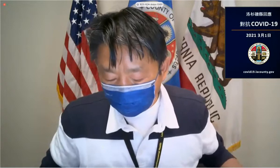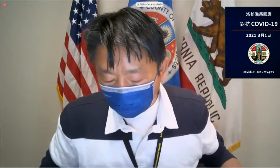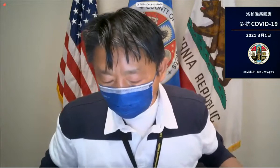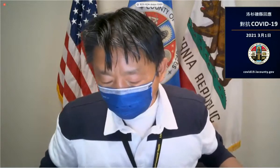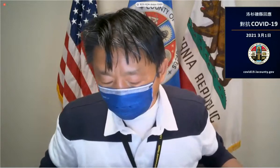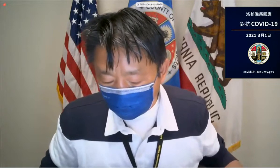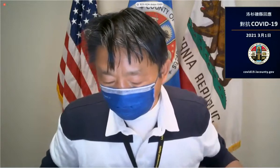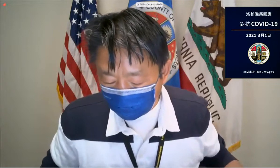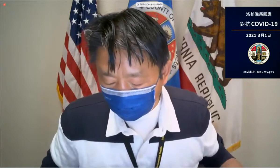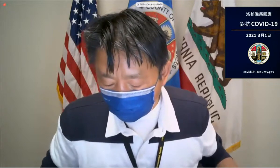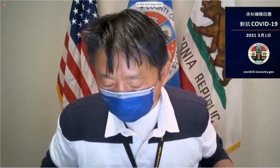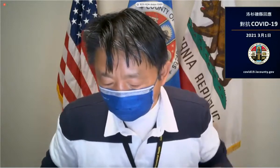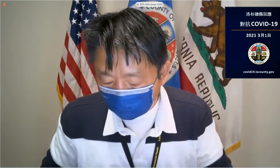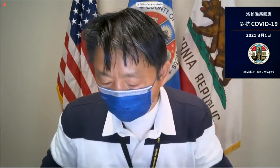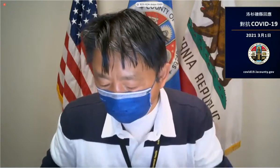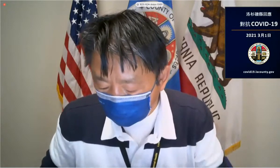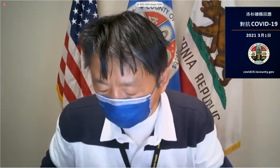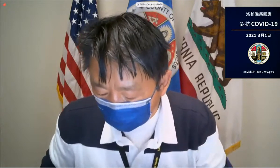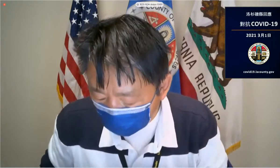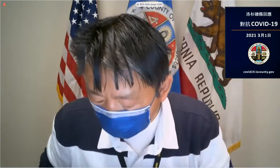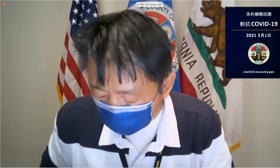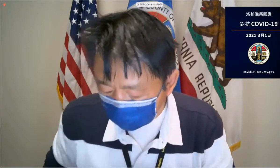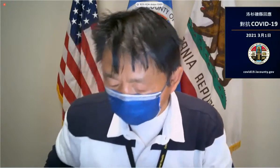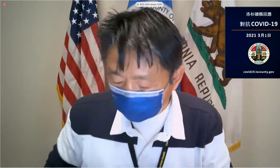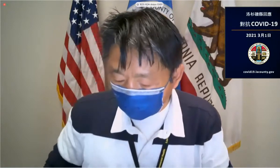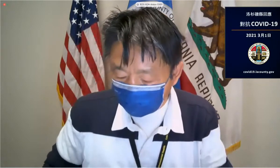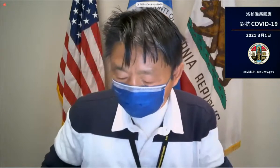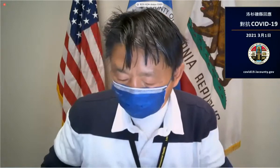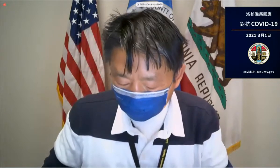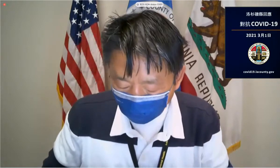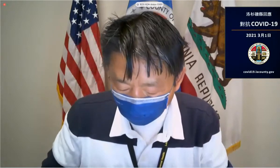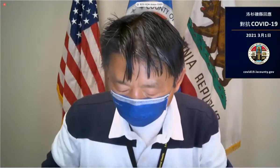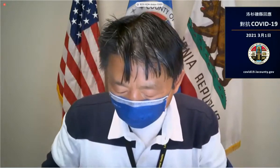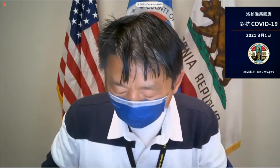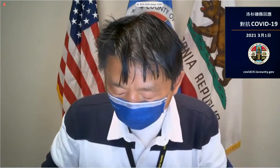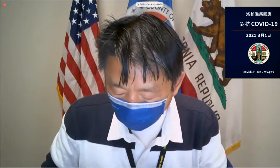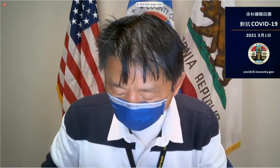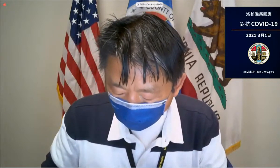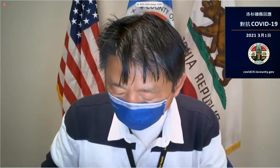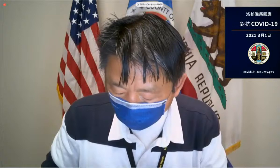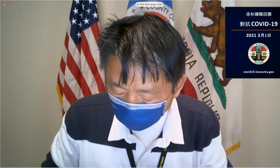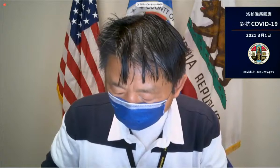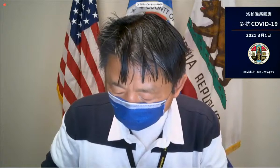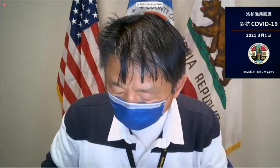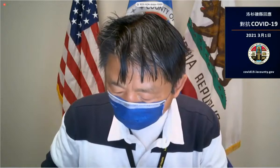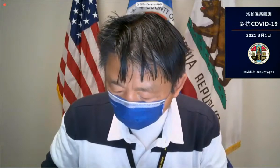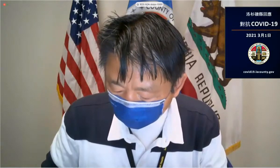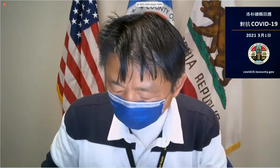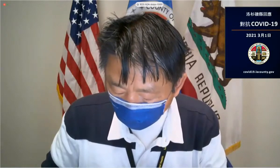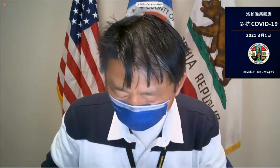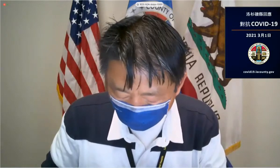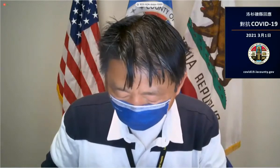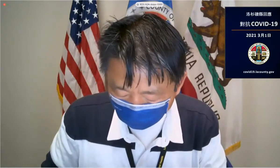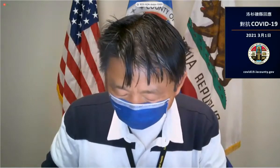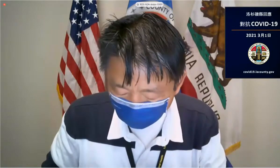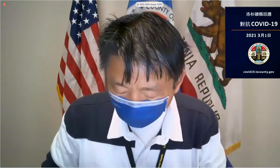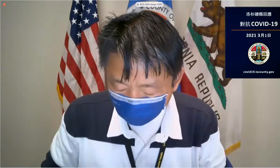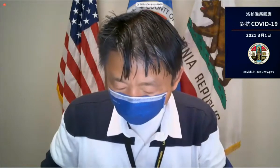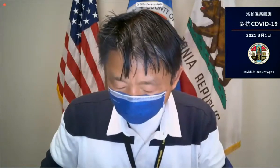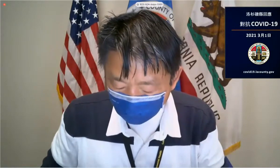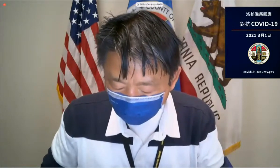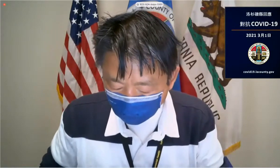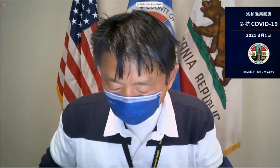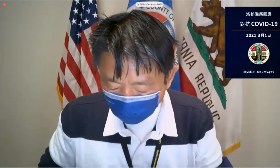种点。因为许多年长者没有交通能力去大型接种点，所以我们增加了移动接种点为年长者服